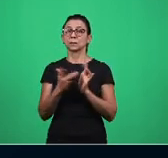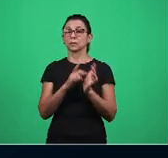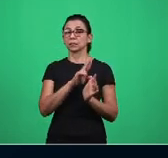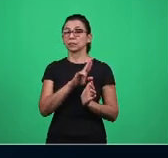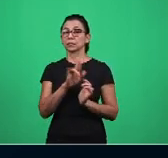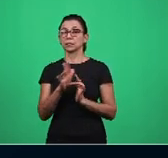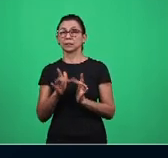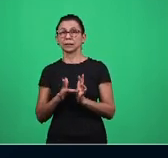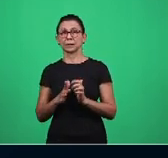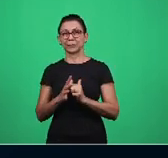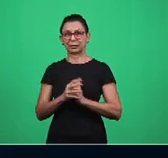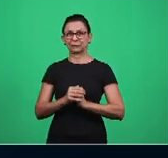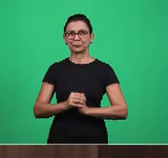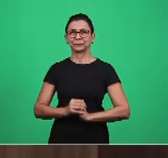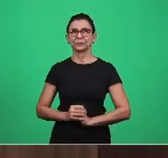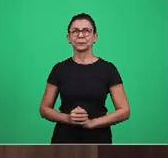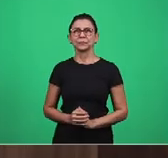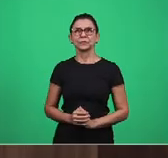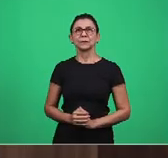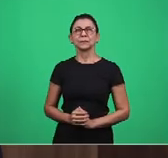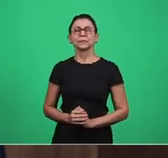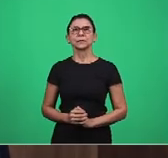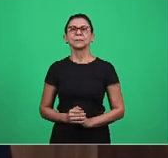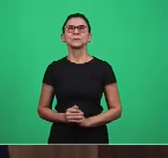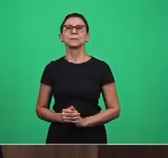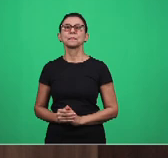et adolescents dans la paix du Seigneur Jésus.